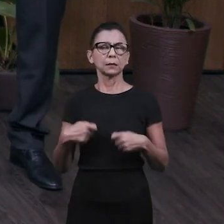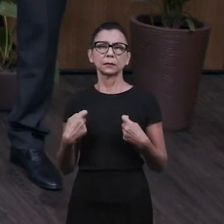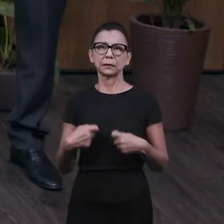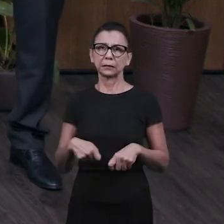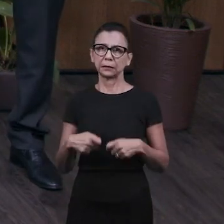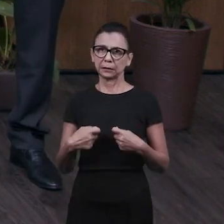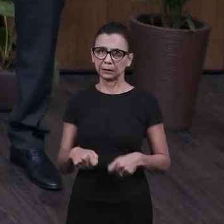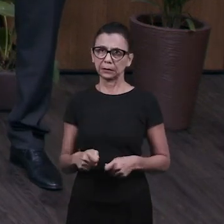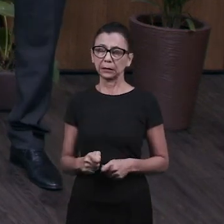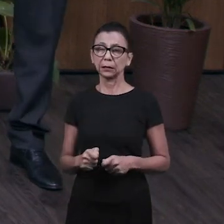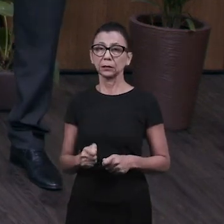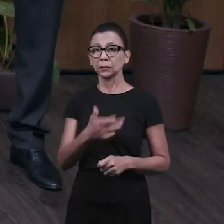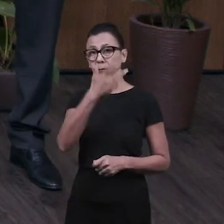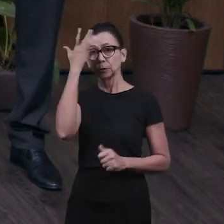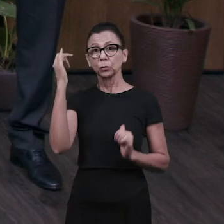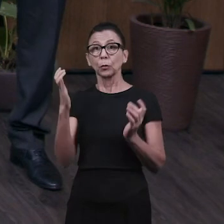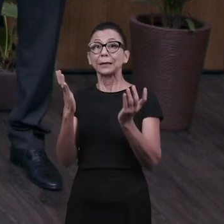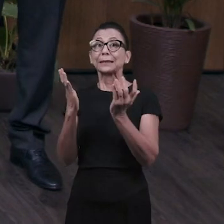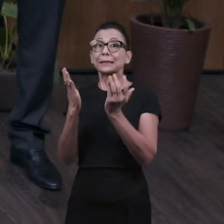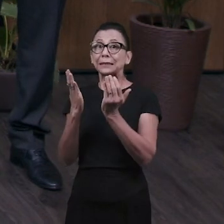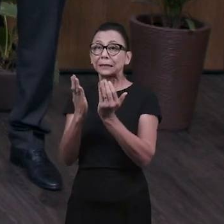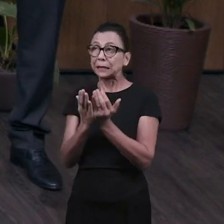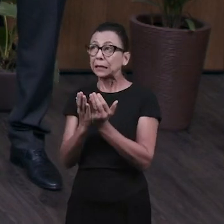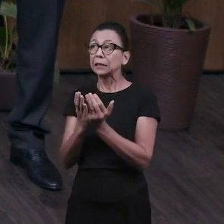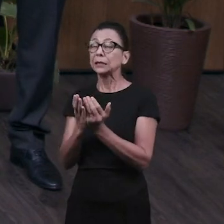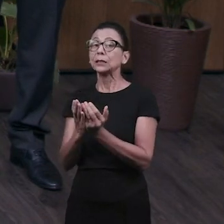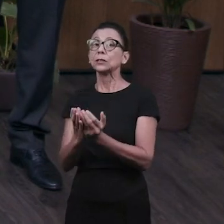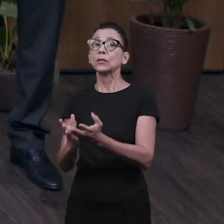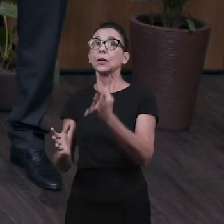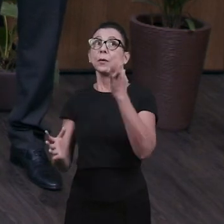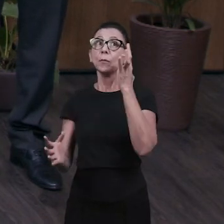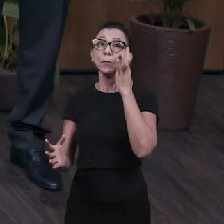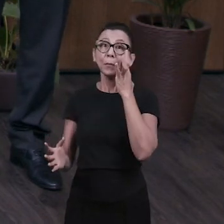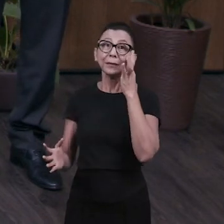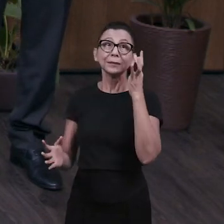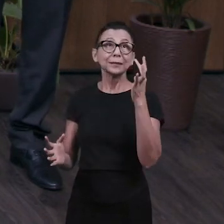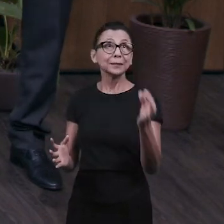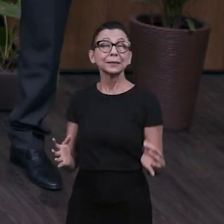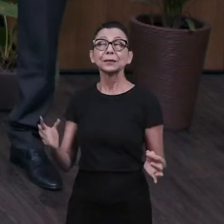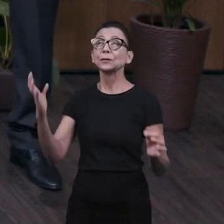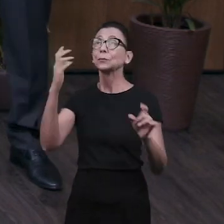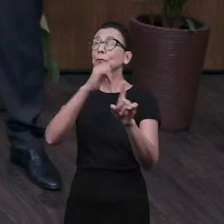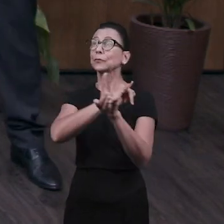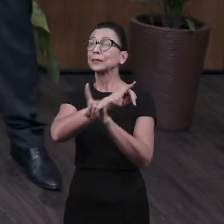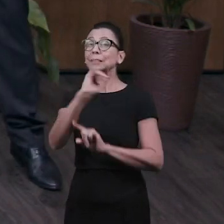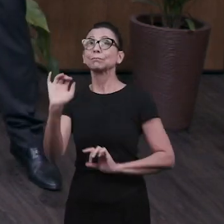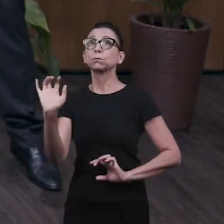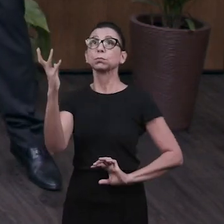chrétien il soit attentif au moment prophétique actuel